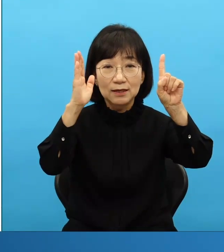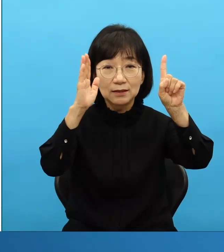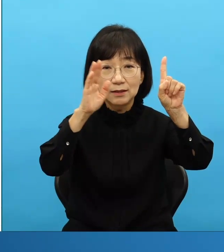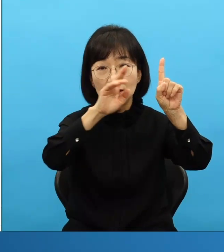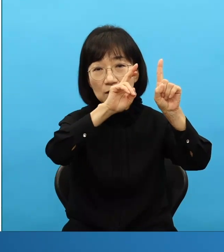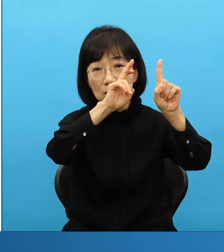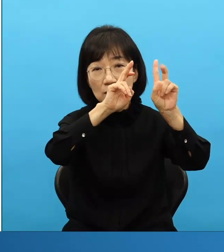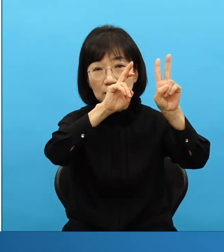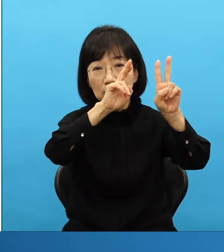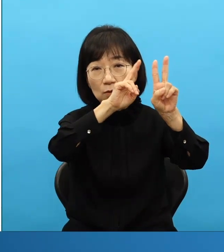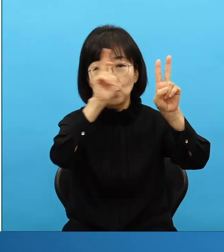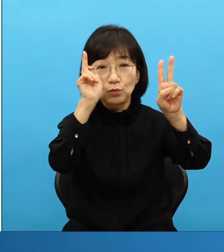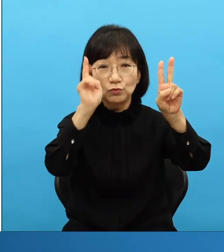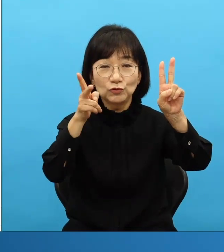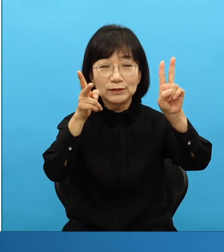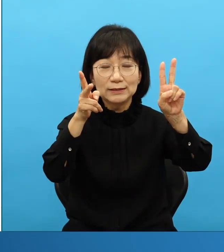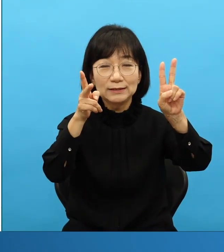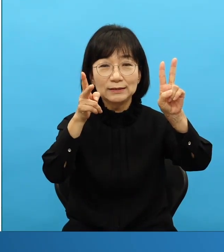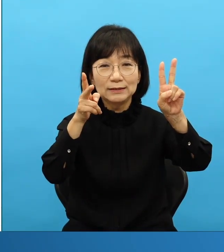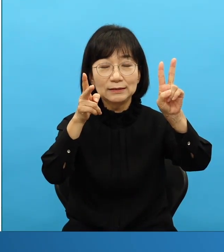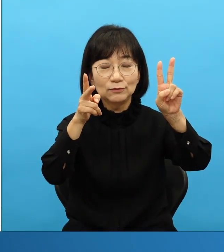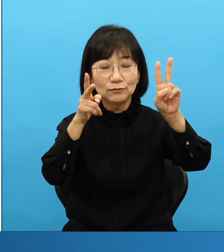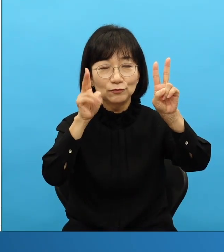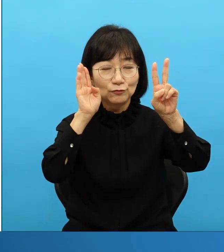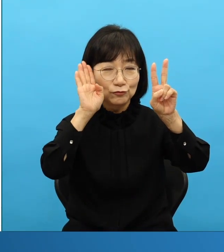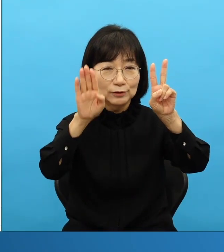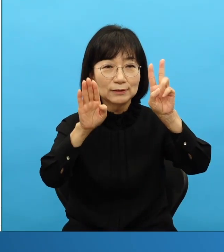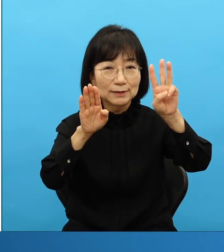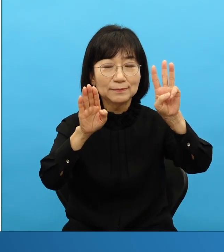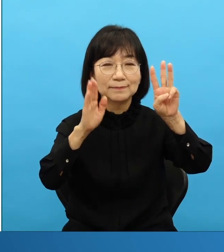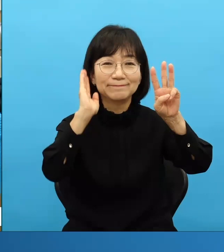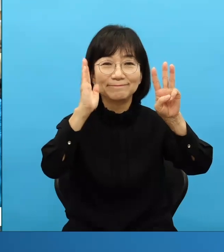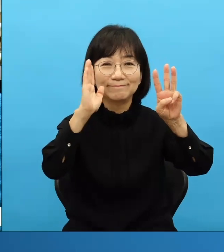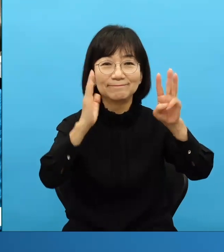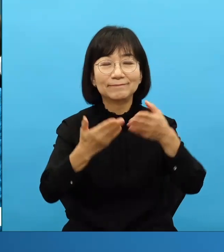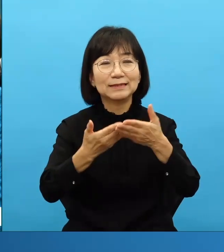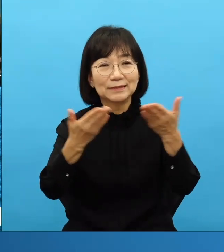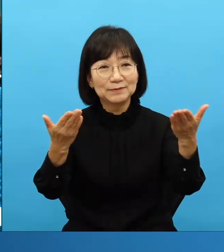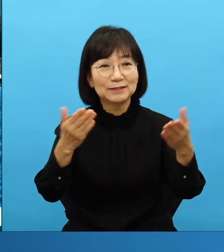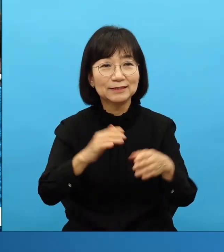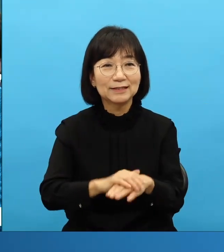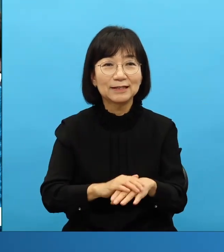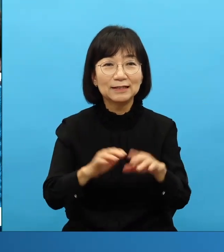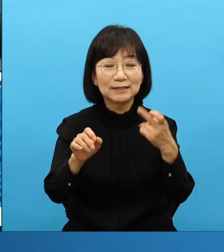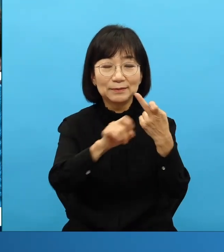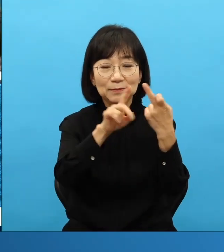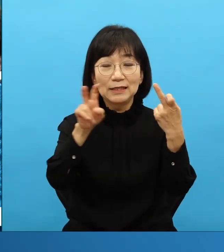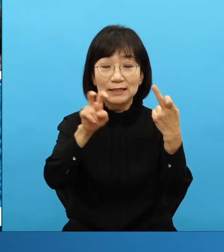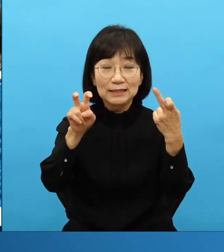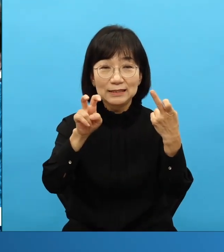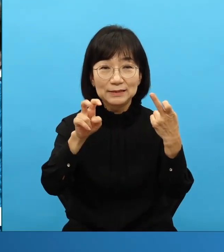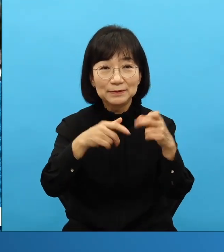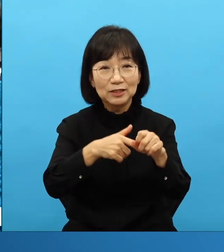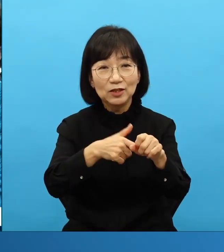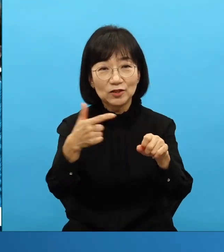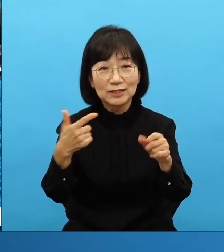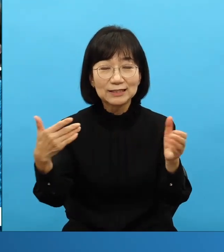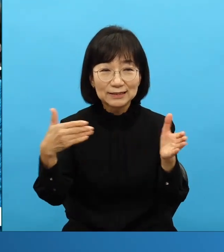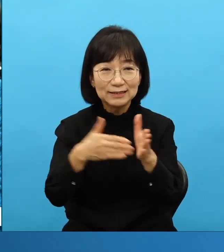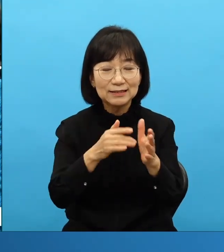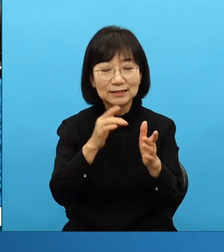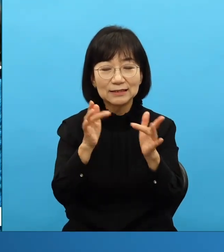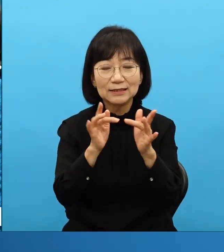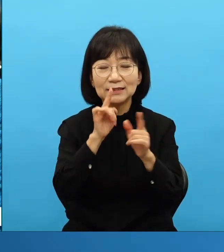2시에 2강이 열리고 이어 3강이 진행됩니다. 오는 20일 오후 6시까지